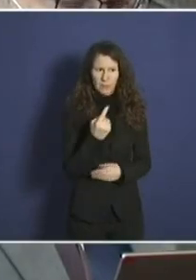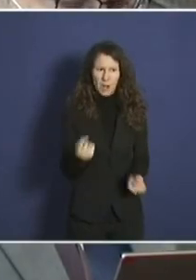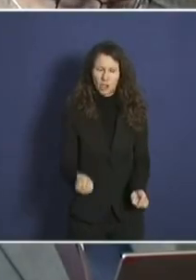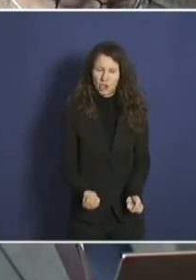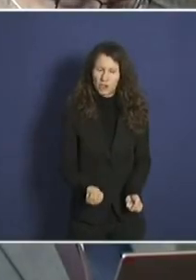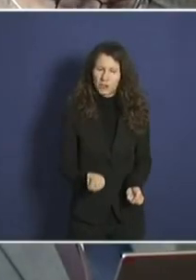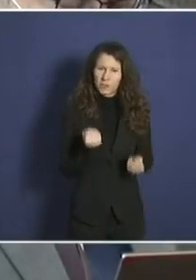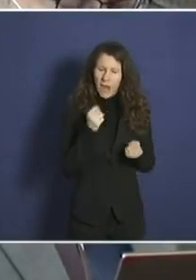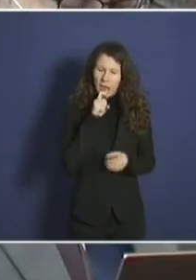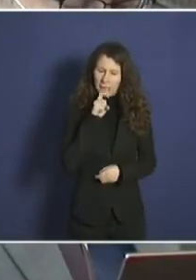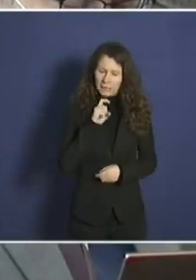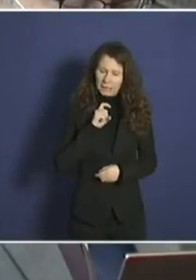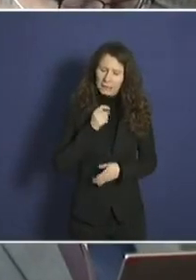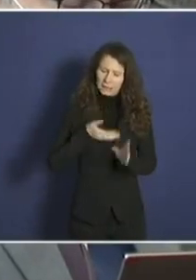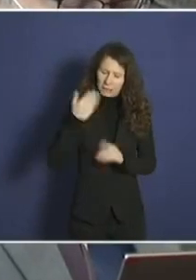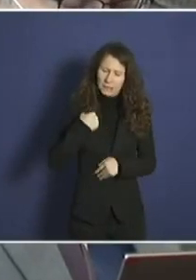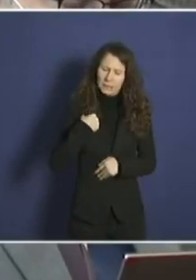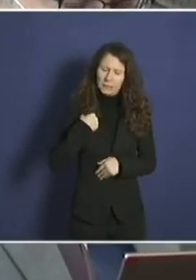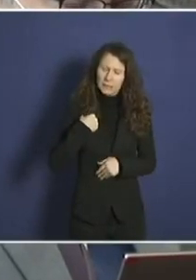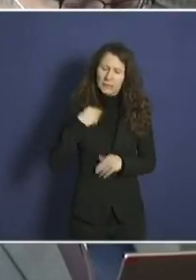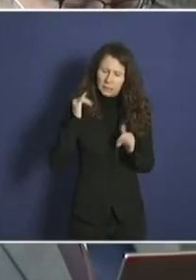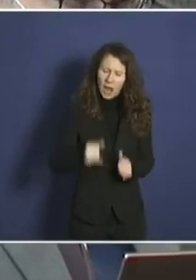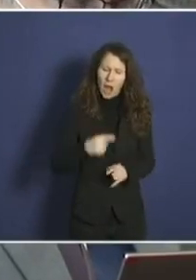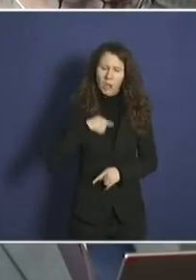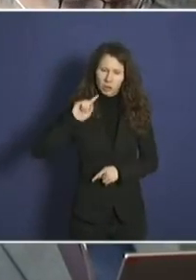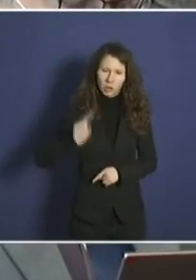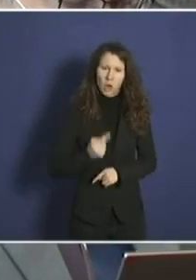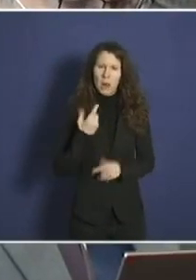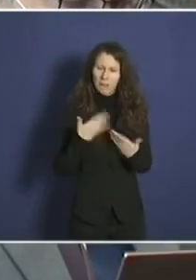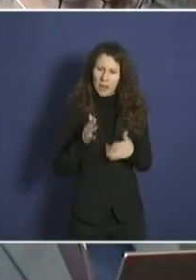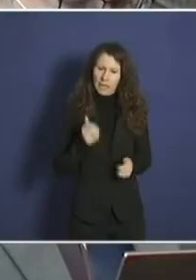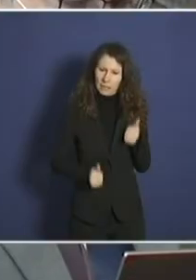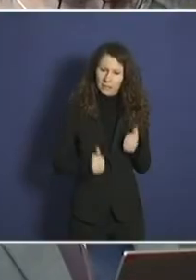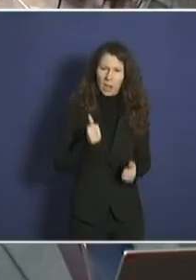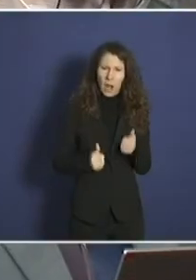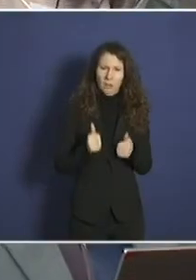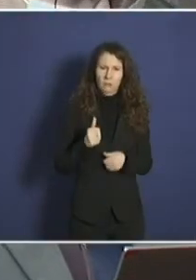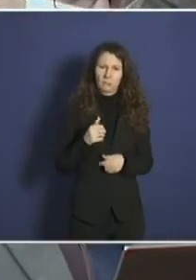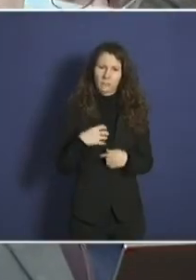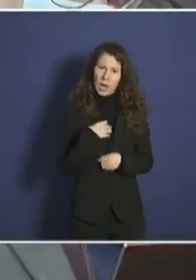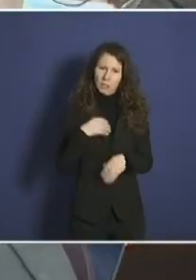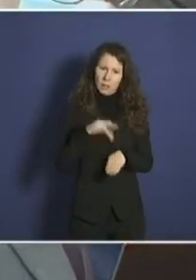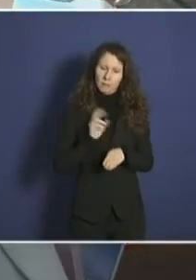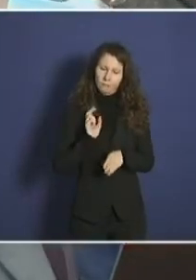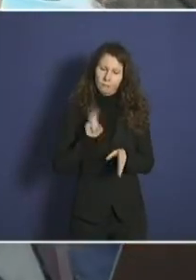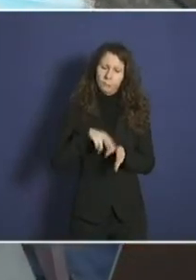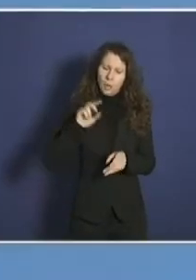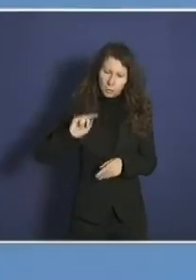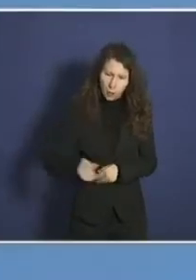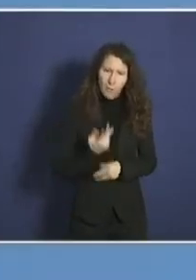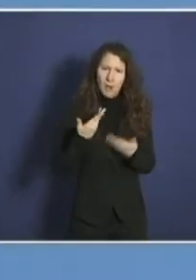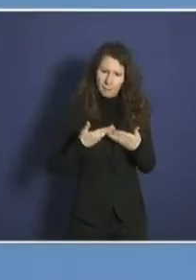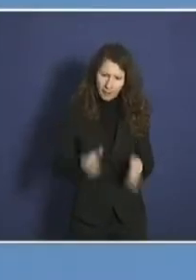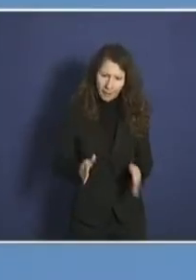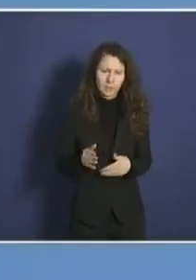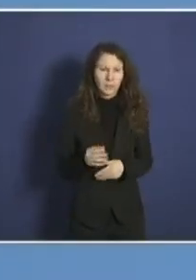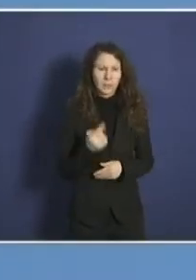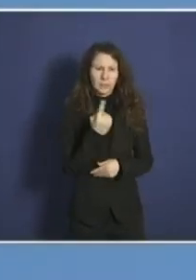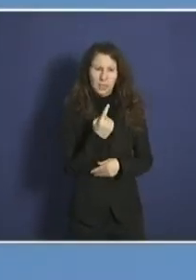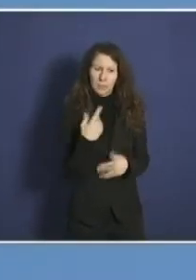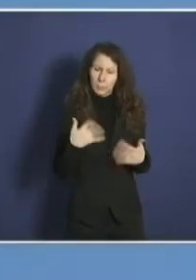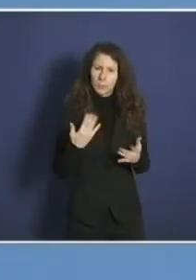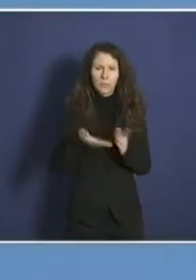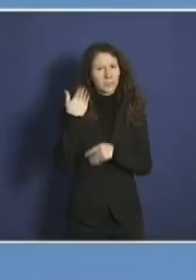zu kandidieren, ob Sie es eigentlich bedauern, dass die so ganz anders verlaufen sind, so viel schwieriger, als es zu erwarten war.